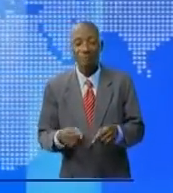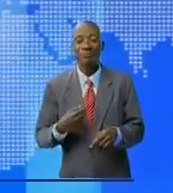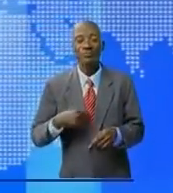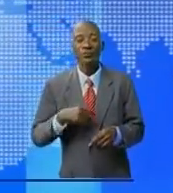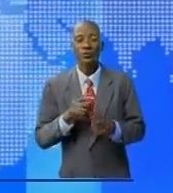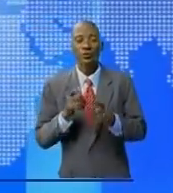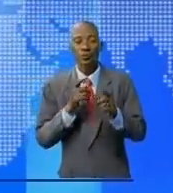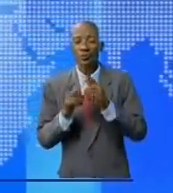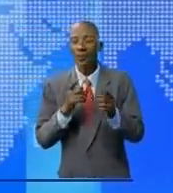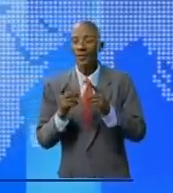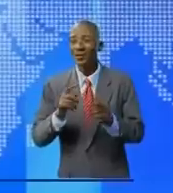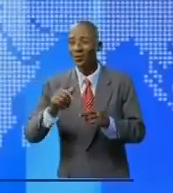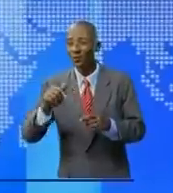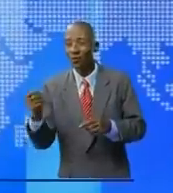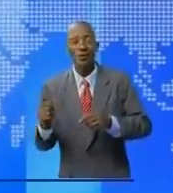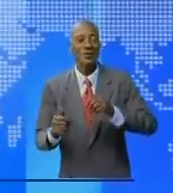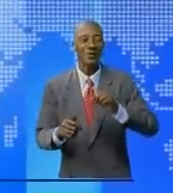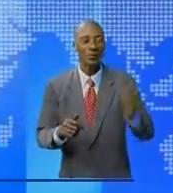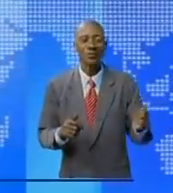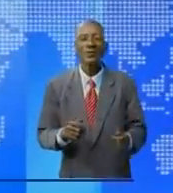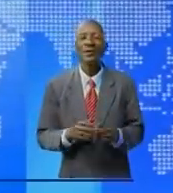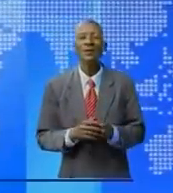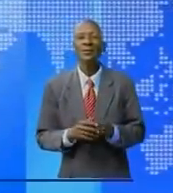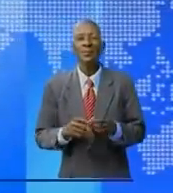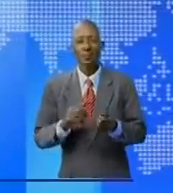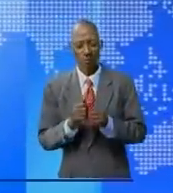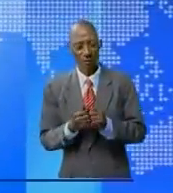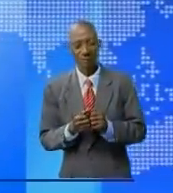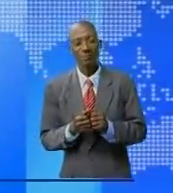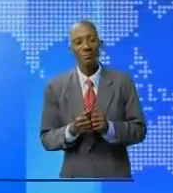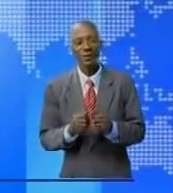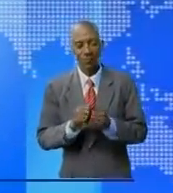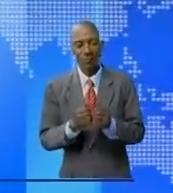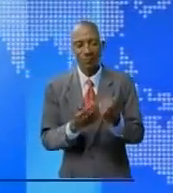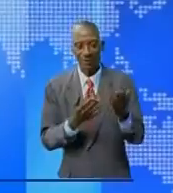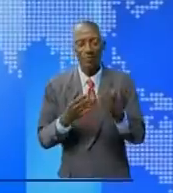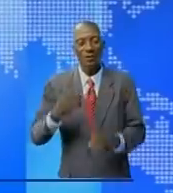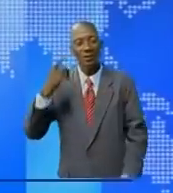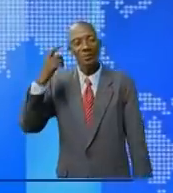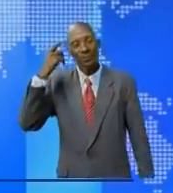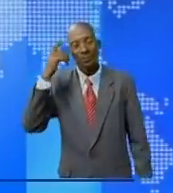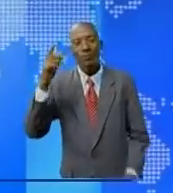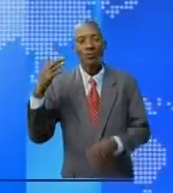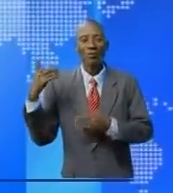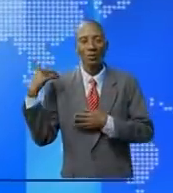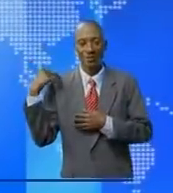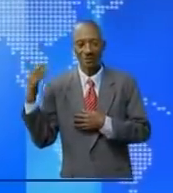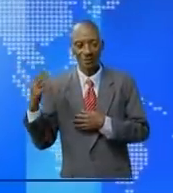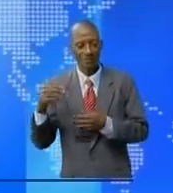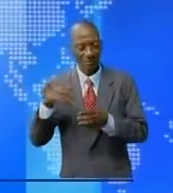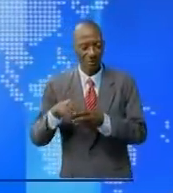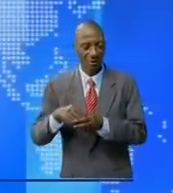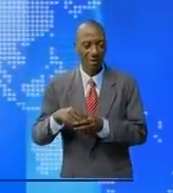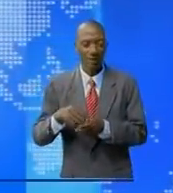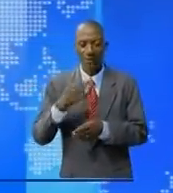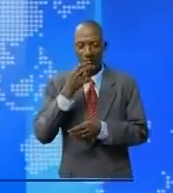entre souveraineté permanente sur les ressources naturelles, économiques, politiques de guerre au Nord Kivu. C'est l'intitulé de